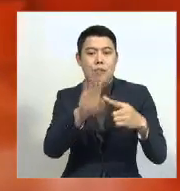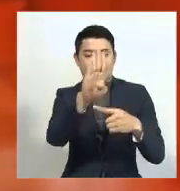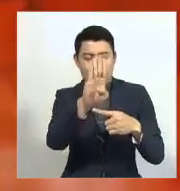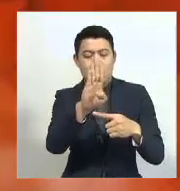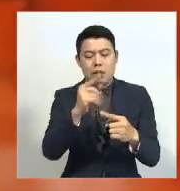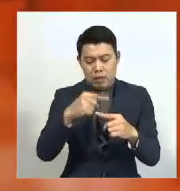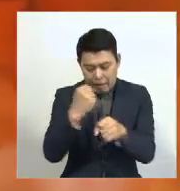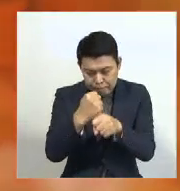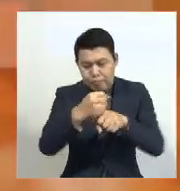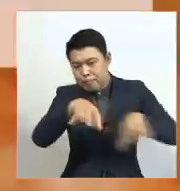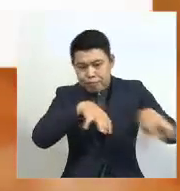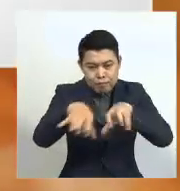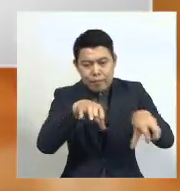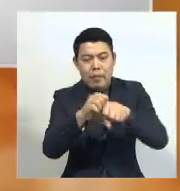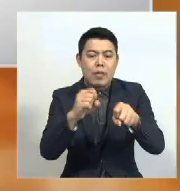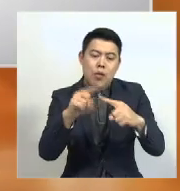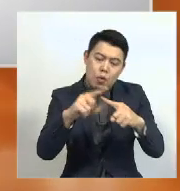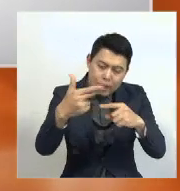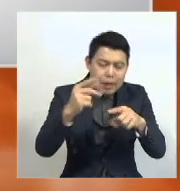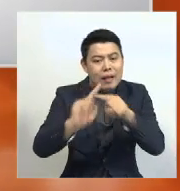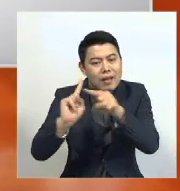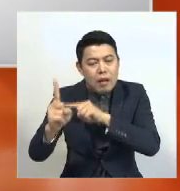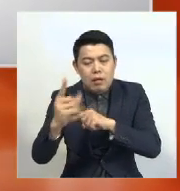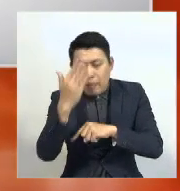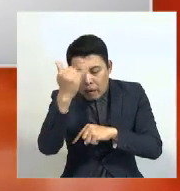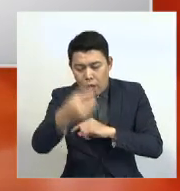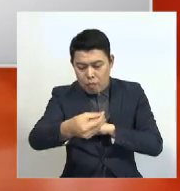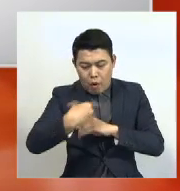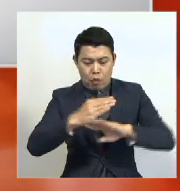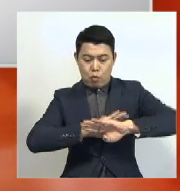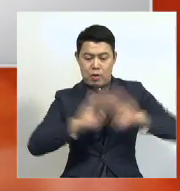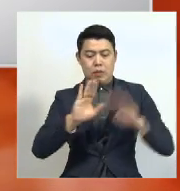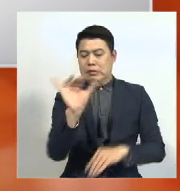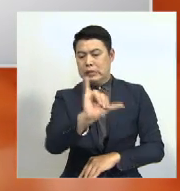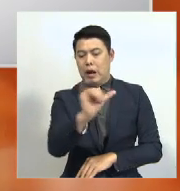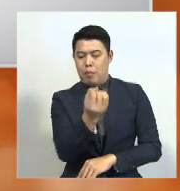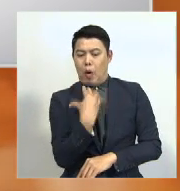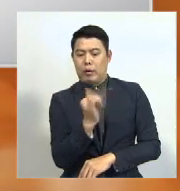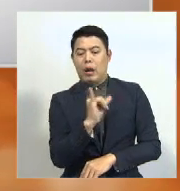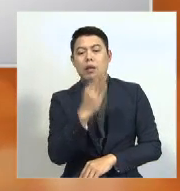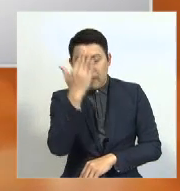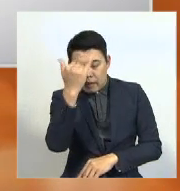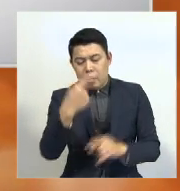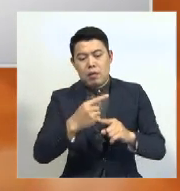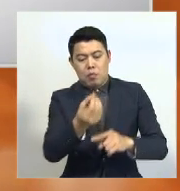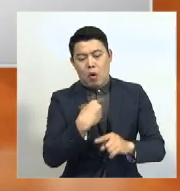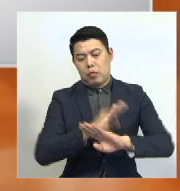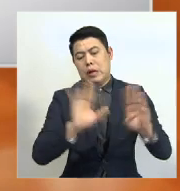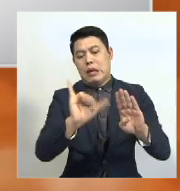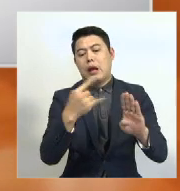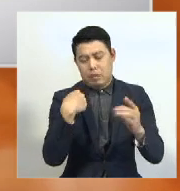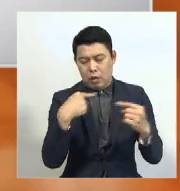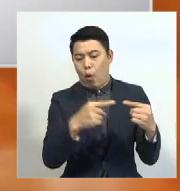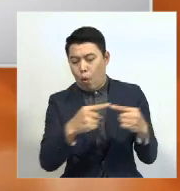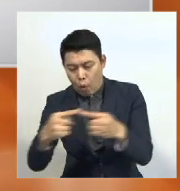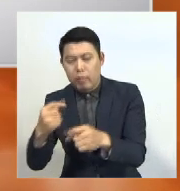เป็นบริษัทที่ประกอบกิจการสื่อมวลชนเพราะไม่ได้แจ้งยกเลิกกิจการเพราะไม่มีการแจ้งยกเลิกจึงส